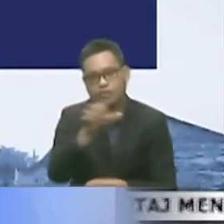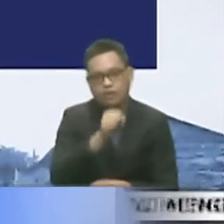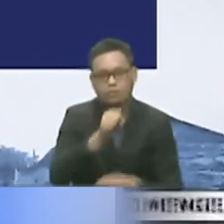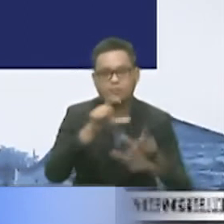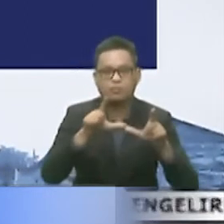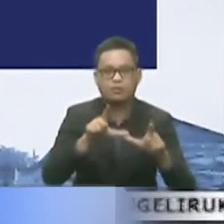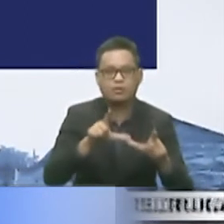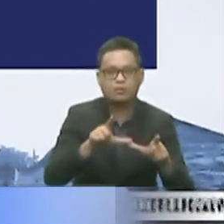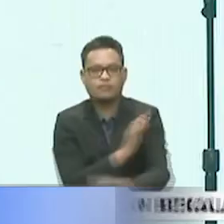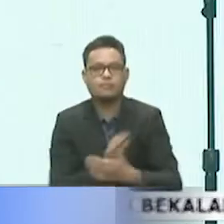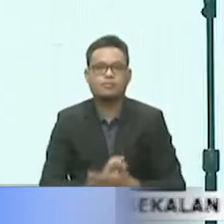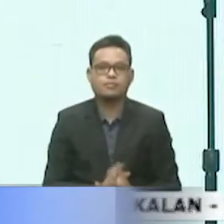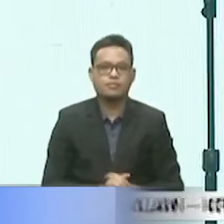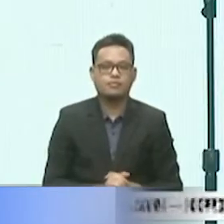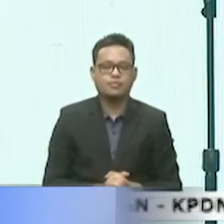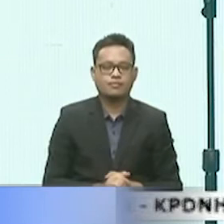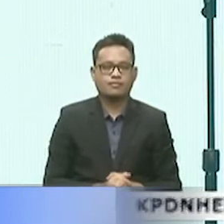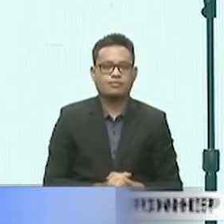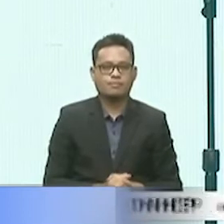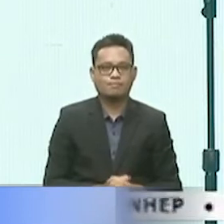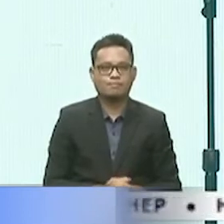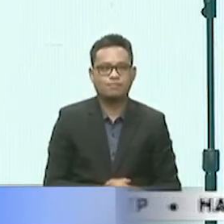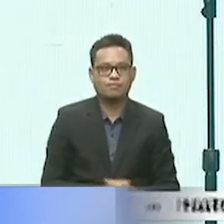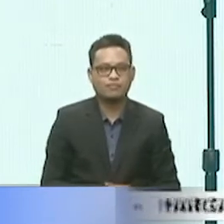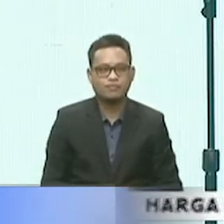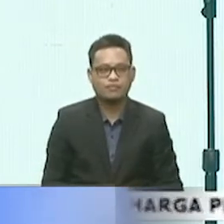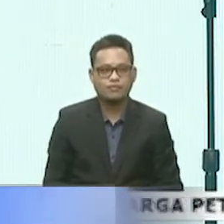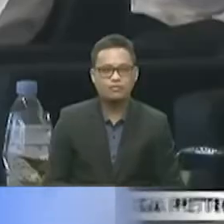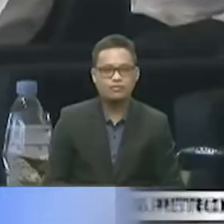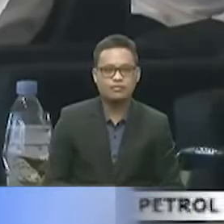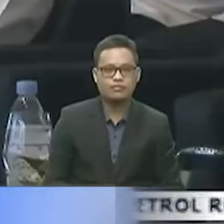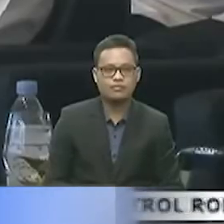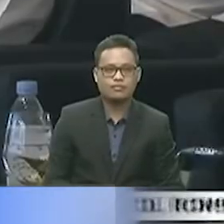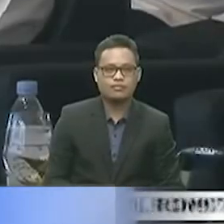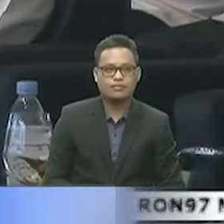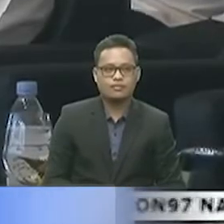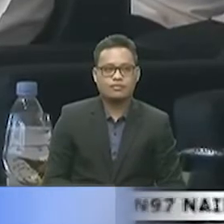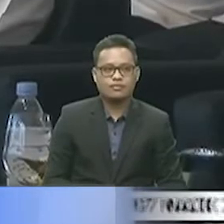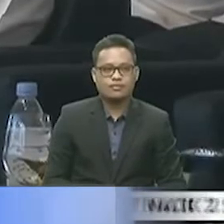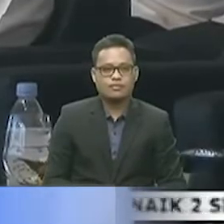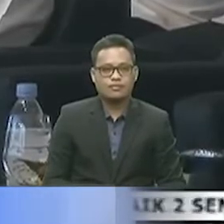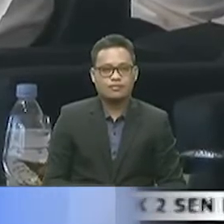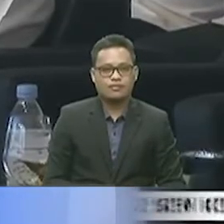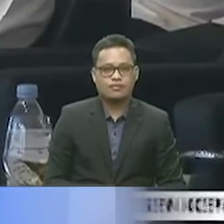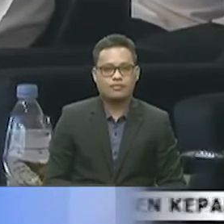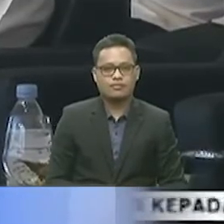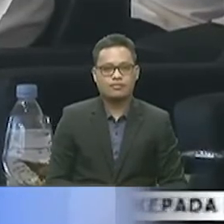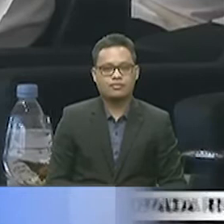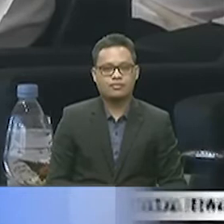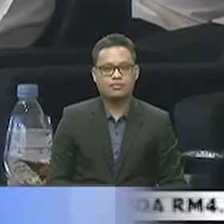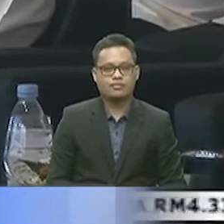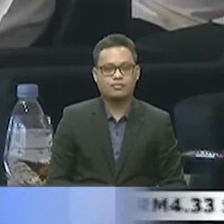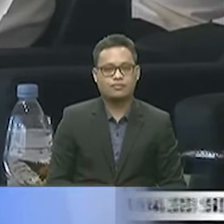纳巴湾和巴加龙岸的居民也可以在当地的移民局管制站取得跨境通行证，无需再长途跋涉